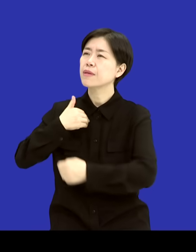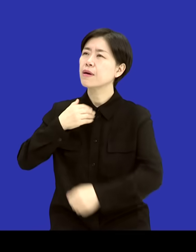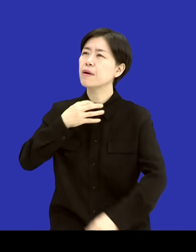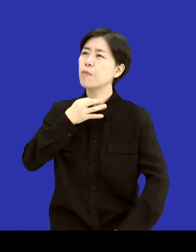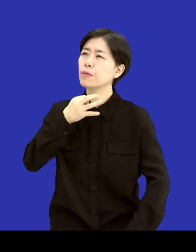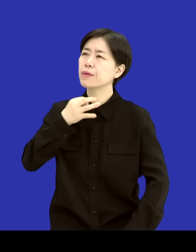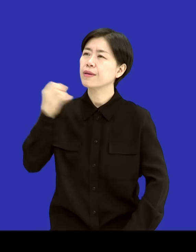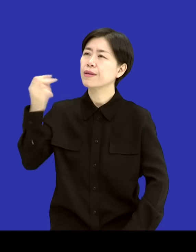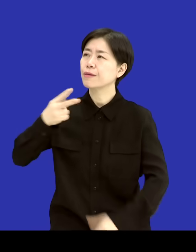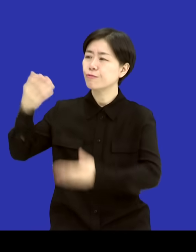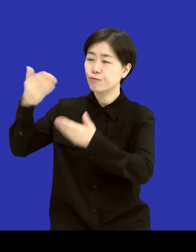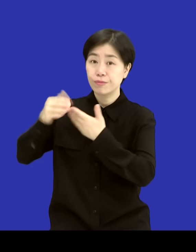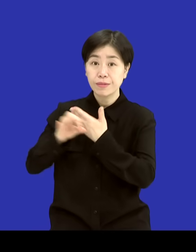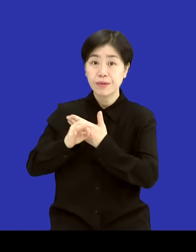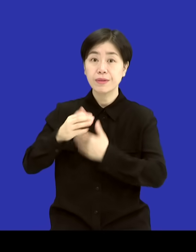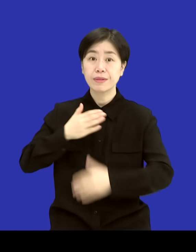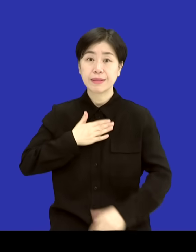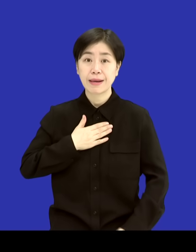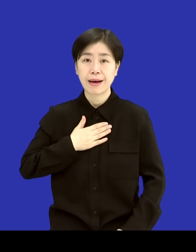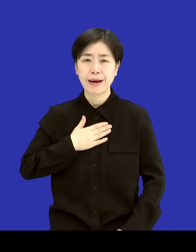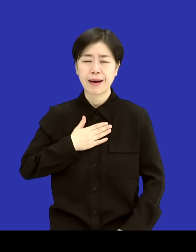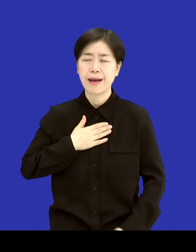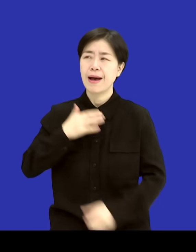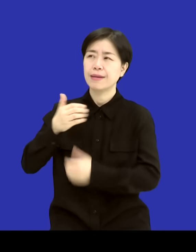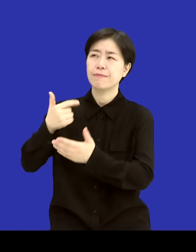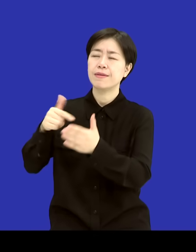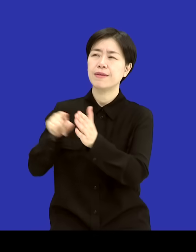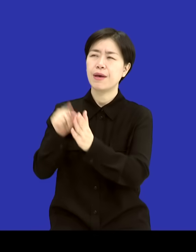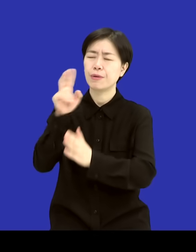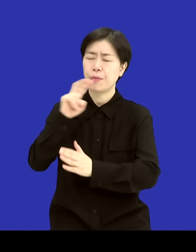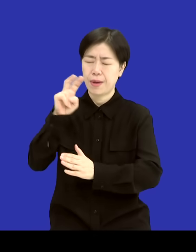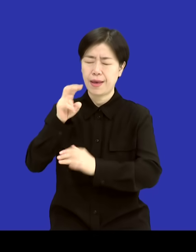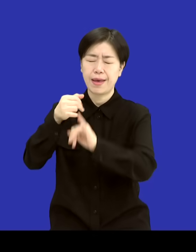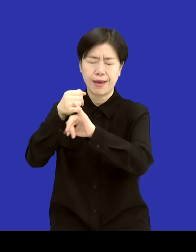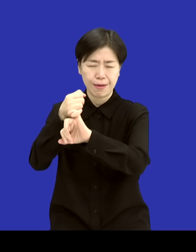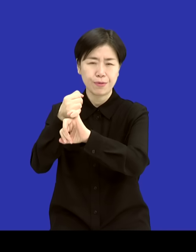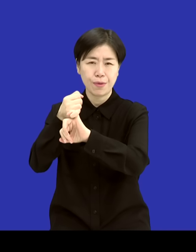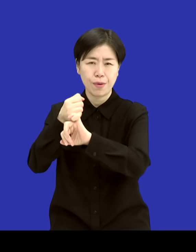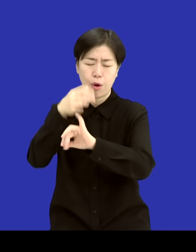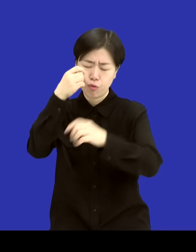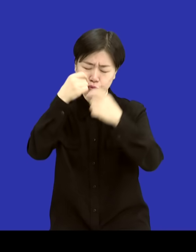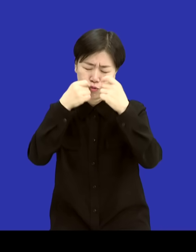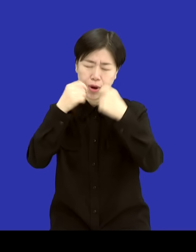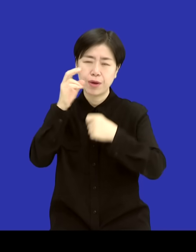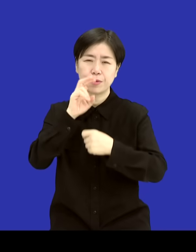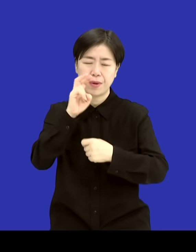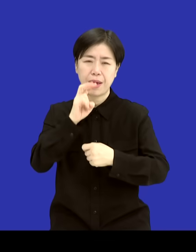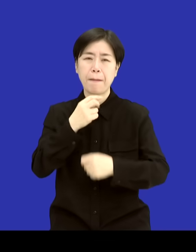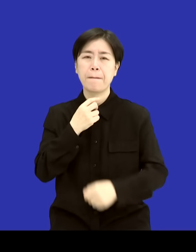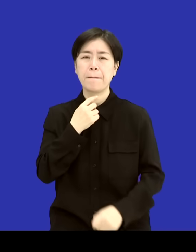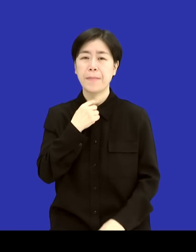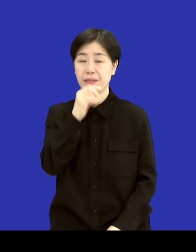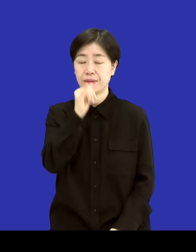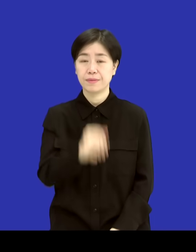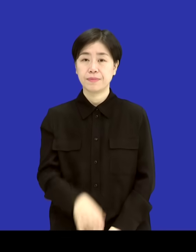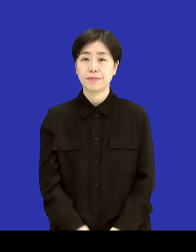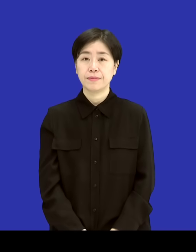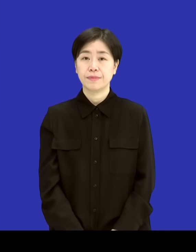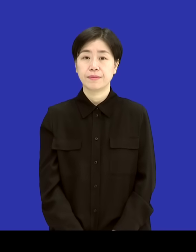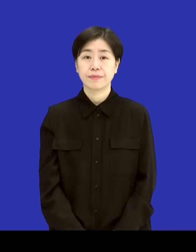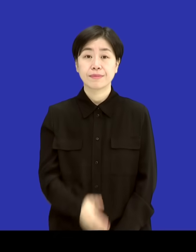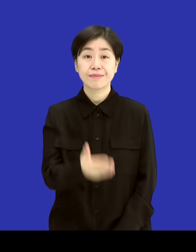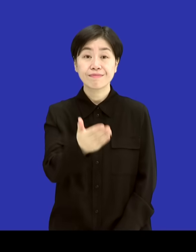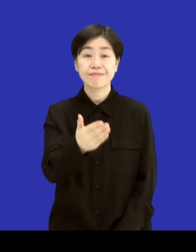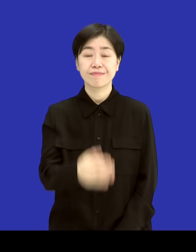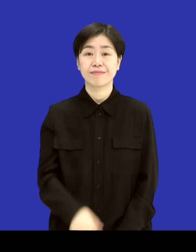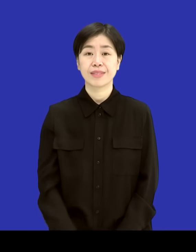그때 좀 눈물로써 많이 속으로 찬양했던 기억이 나요. 그때 목소리 이제 안 나올 때 상상으로 찬양 부를 때